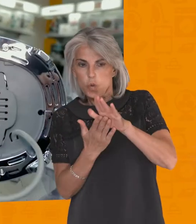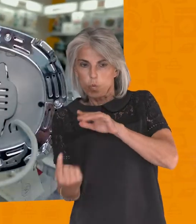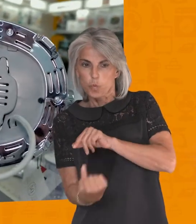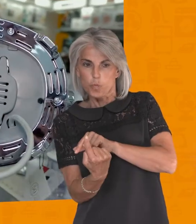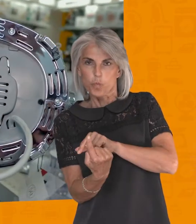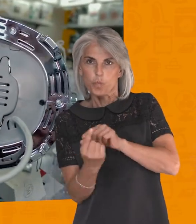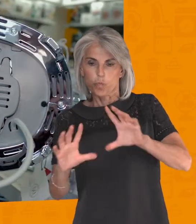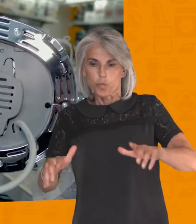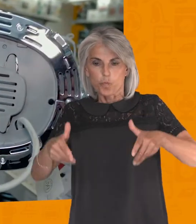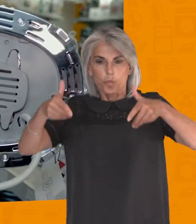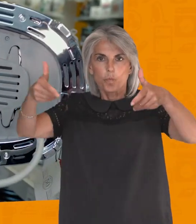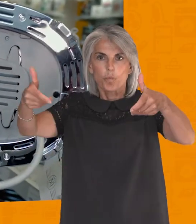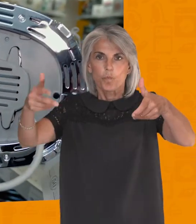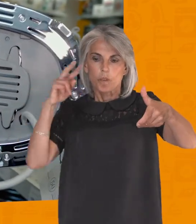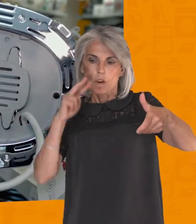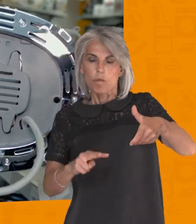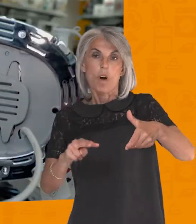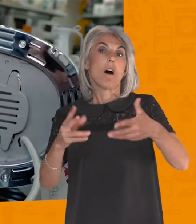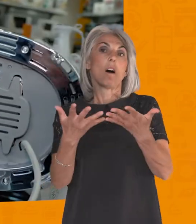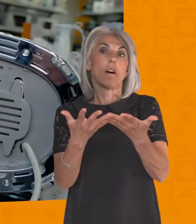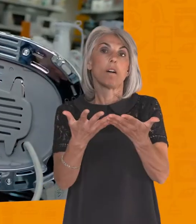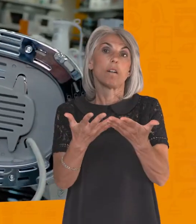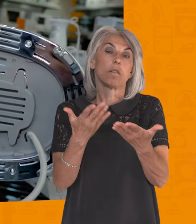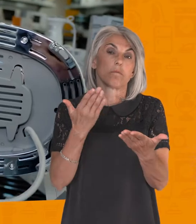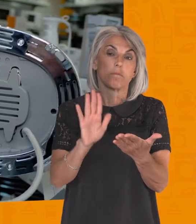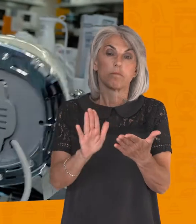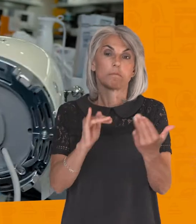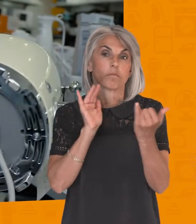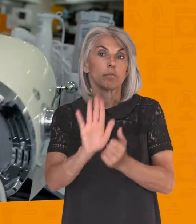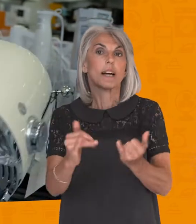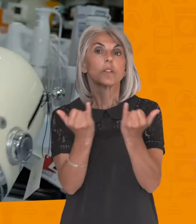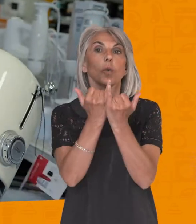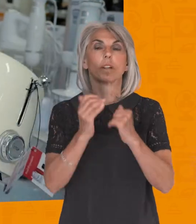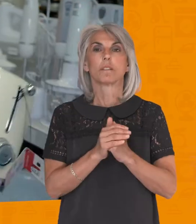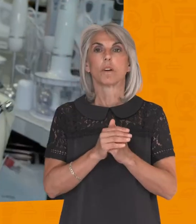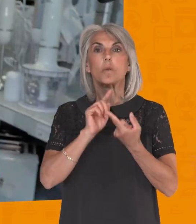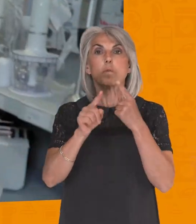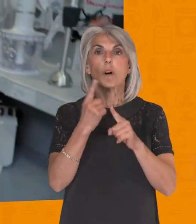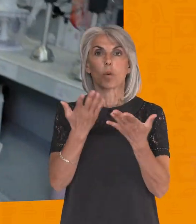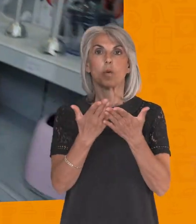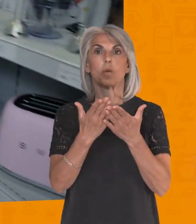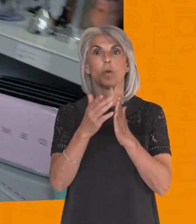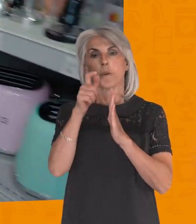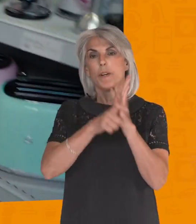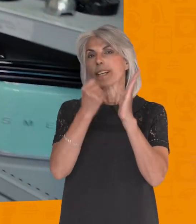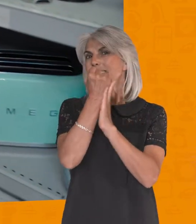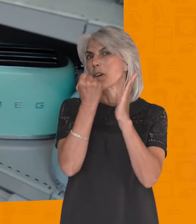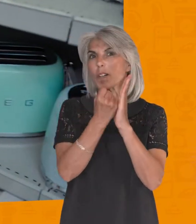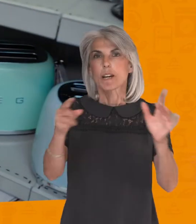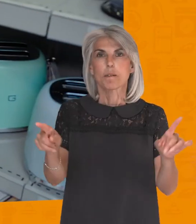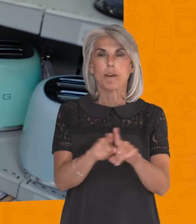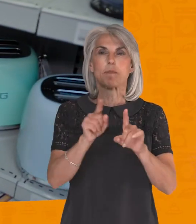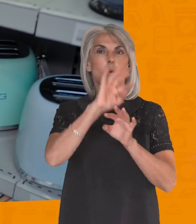avez cette petite plaque sunnite et qui nous indique sa particularité de son type son numéro de série sa carte d'identité